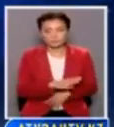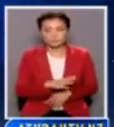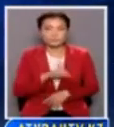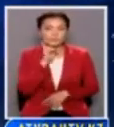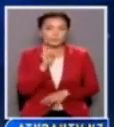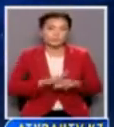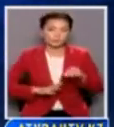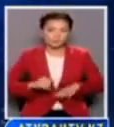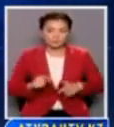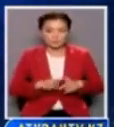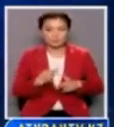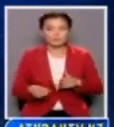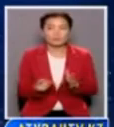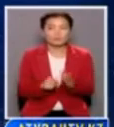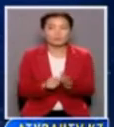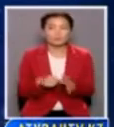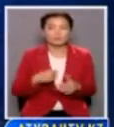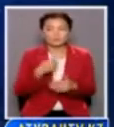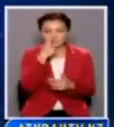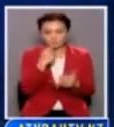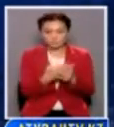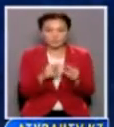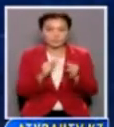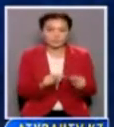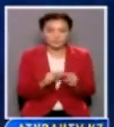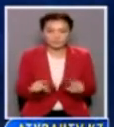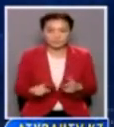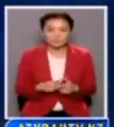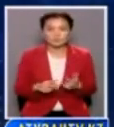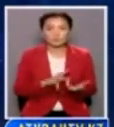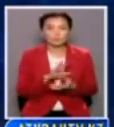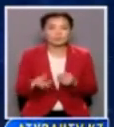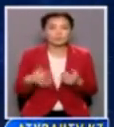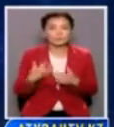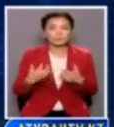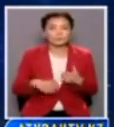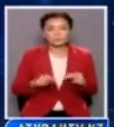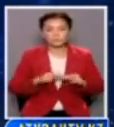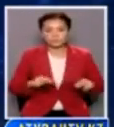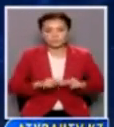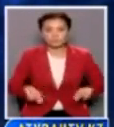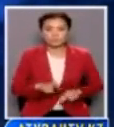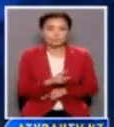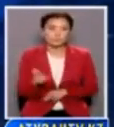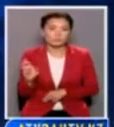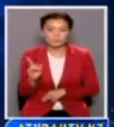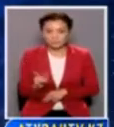жас маман болсын, зейнеткер жасына жақындап жүрген ұстаз болсын, жалпы орта жастағы мұғалім болсын, кім болса